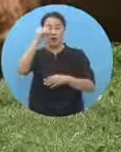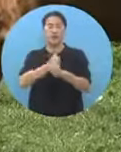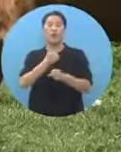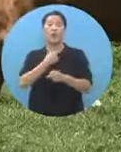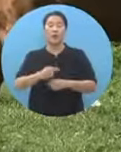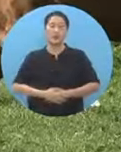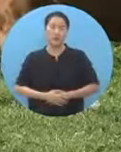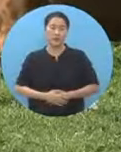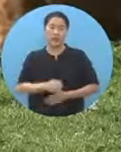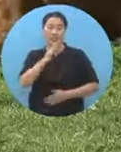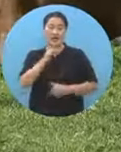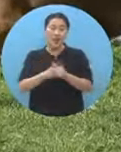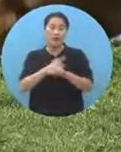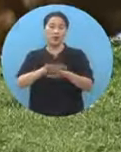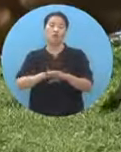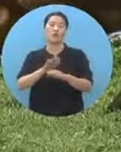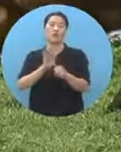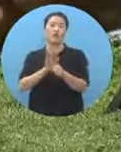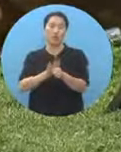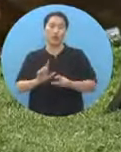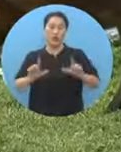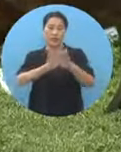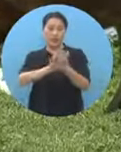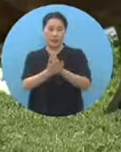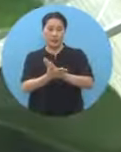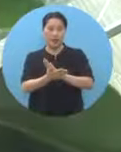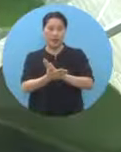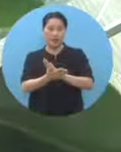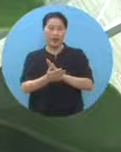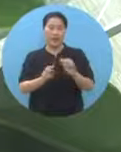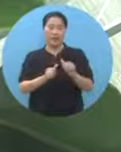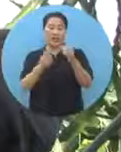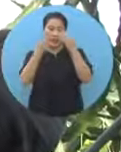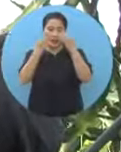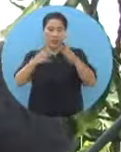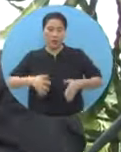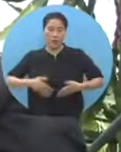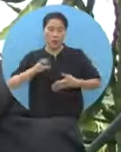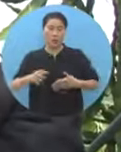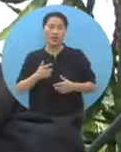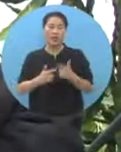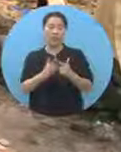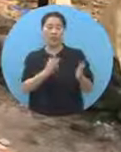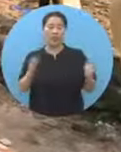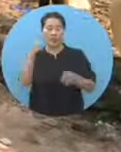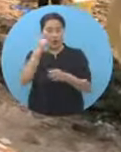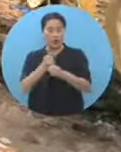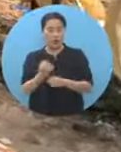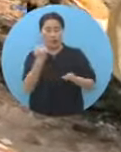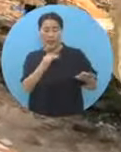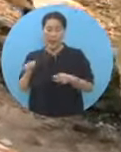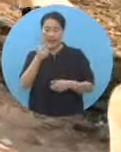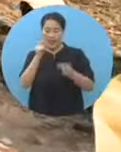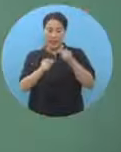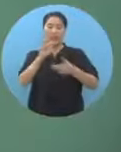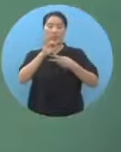구상입니다. 지속가능한 친환경 농업 육성, 기후변화 대응 신소득 아열대 작물 실증 연구, 해양 쓰레기